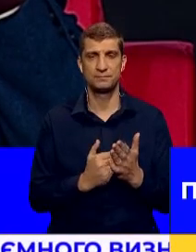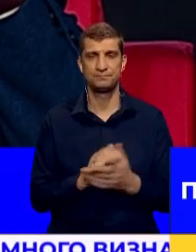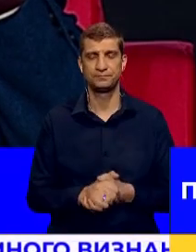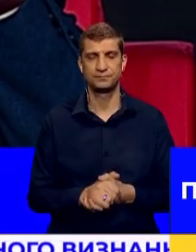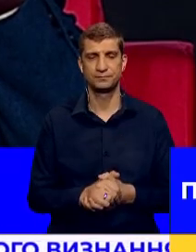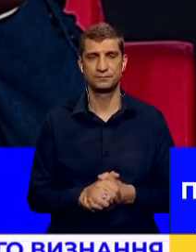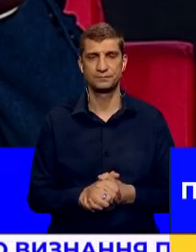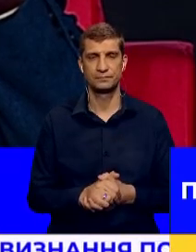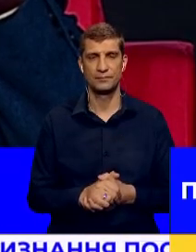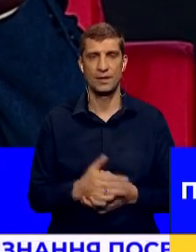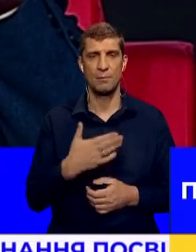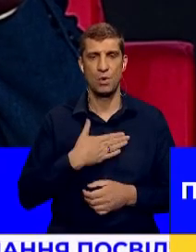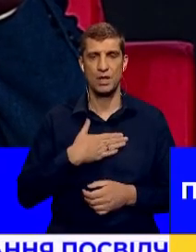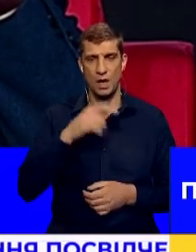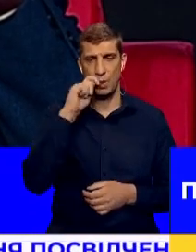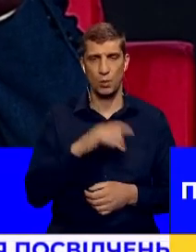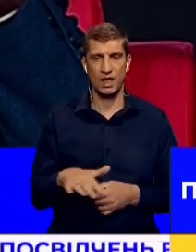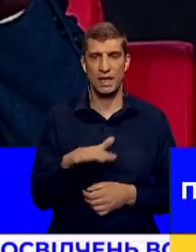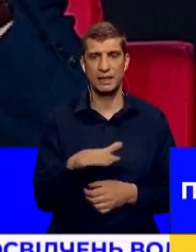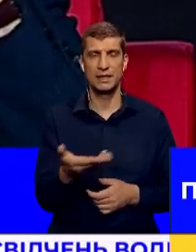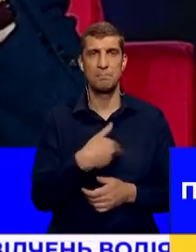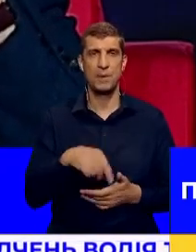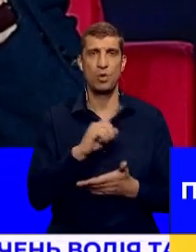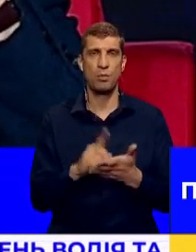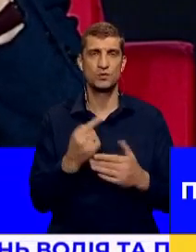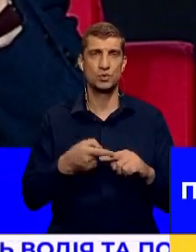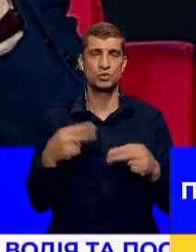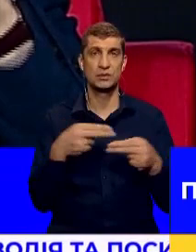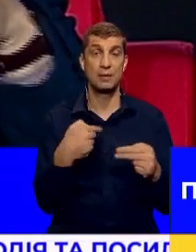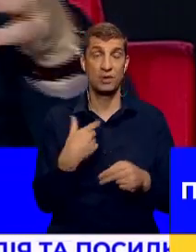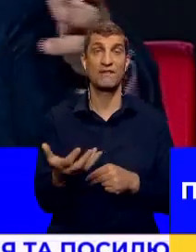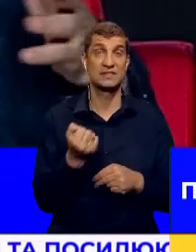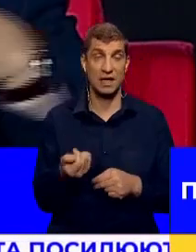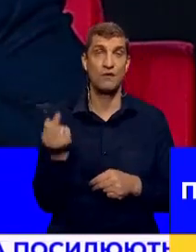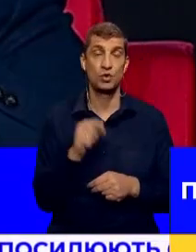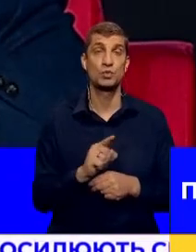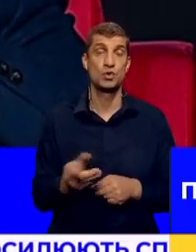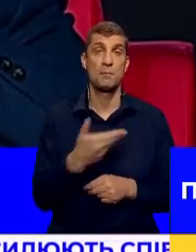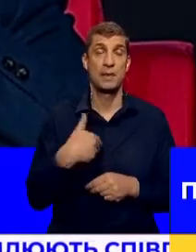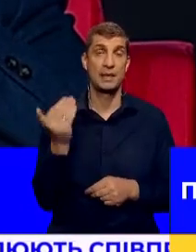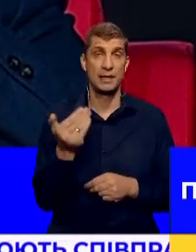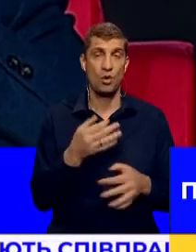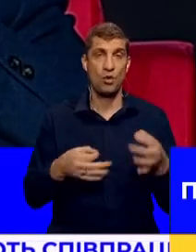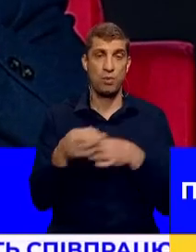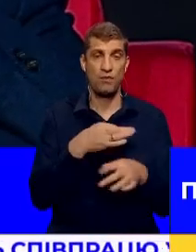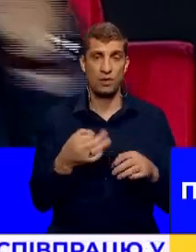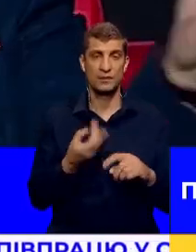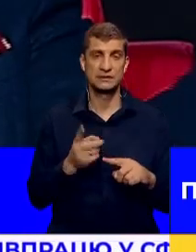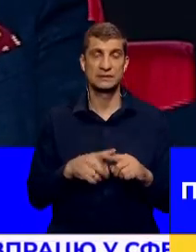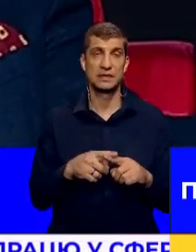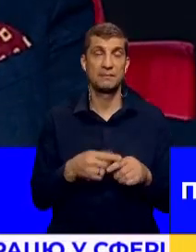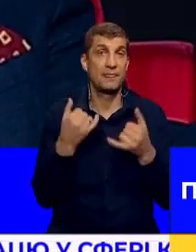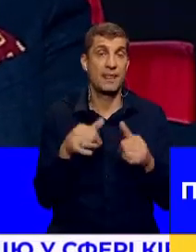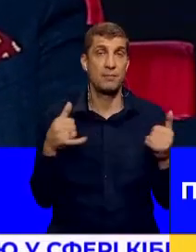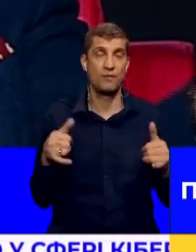в програмі «Моя Україна» ми обов'язково цю тему я взяв, тому що ми її обговорювали. Це